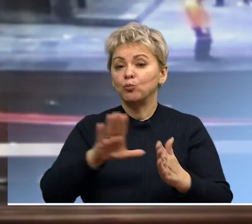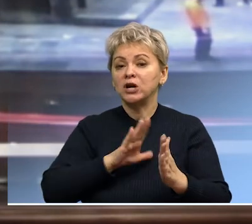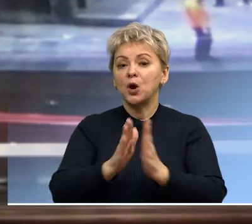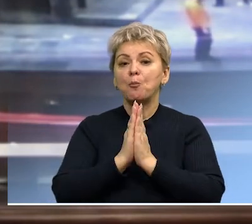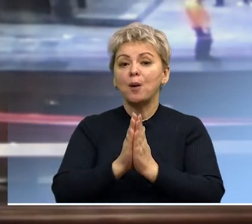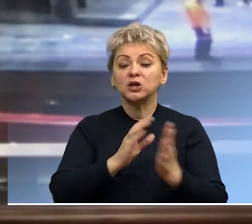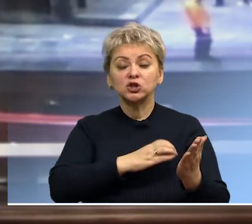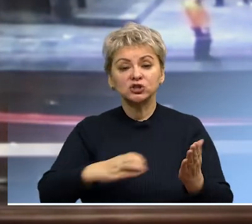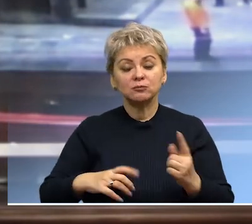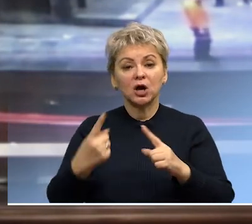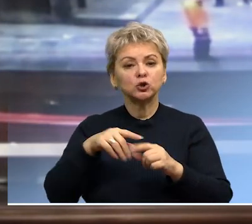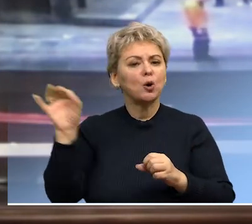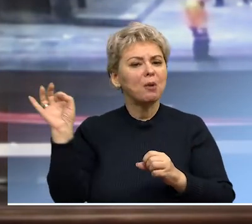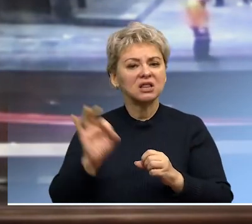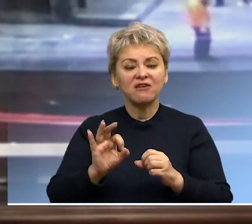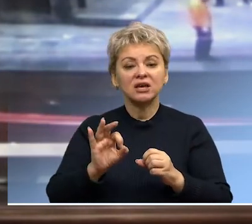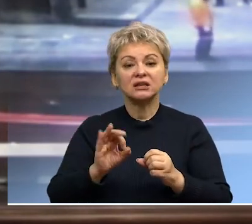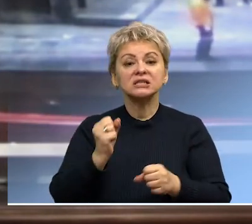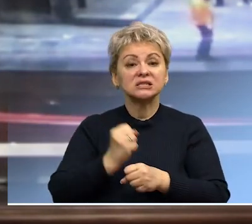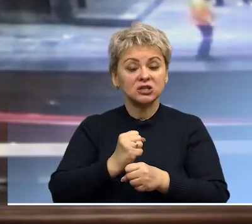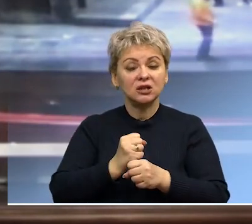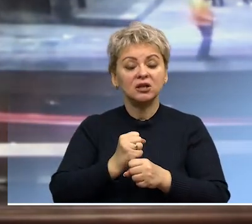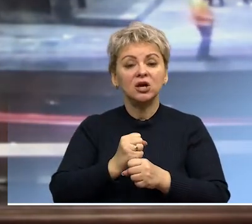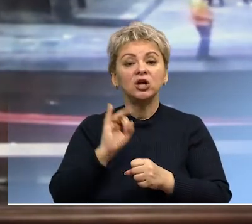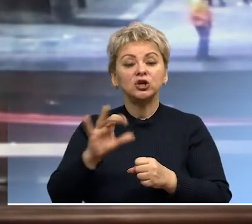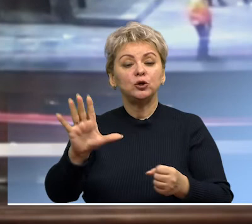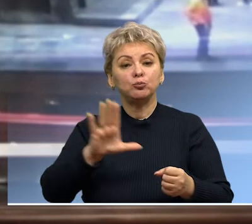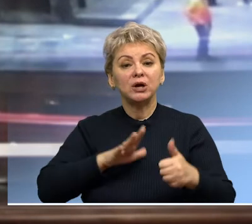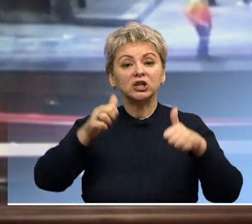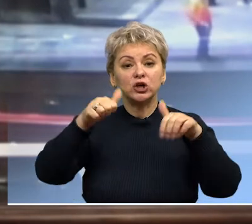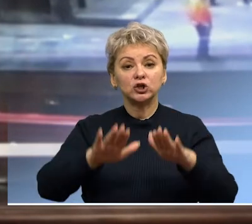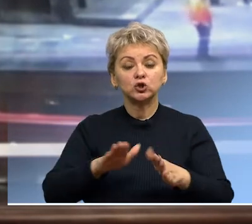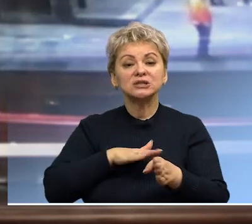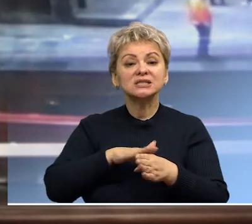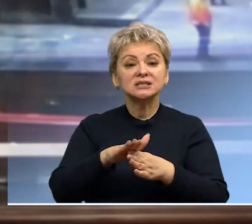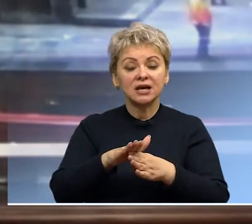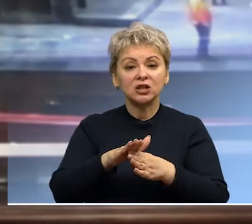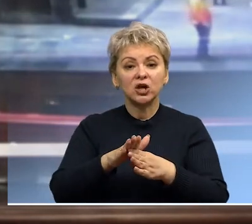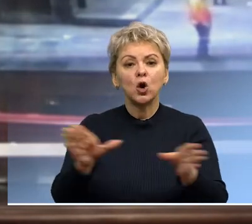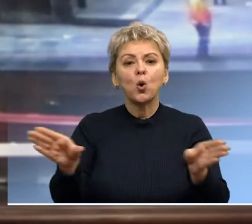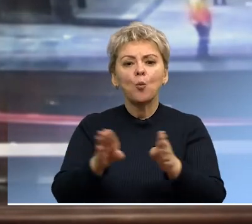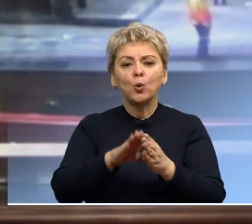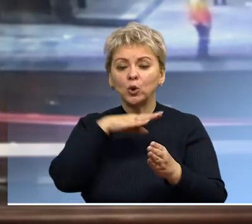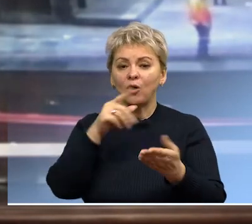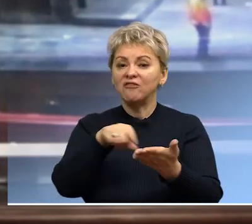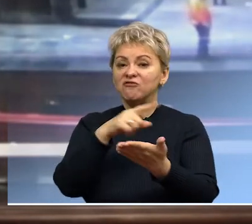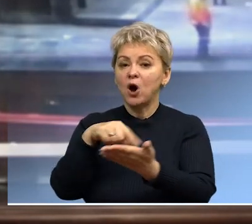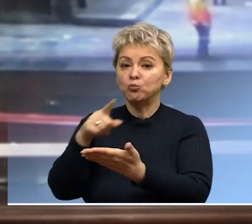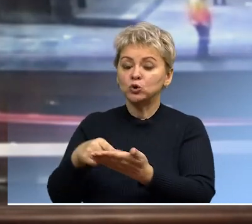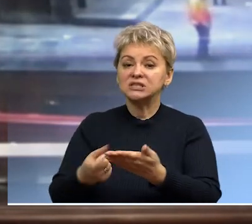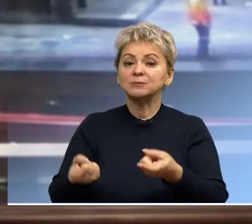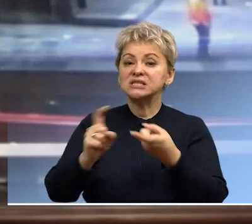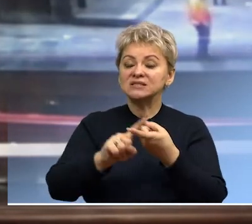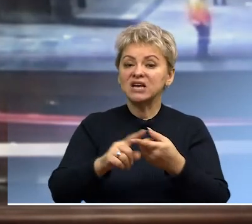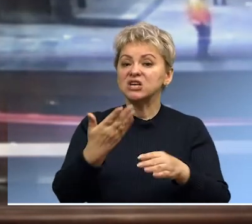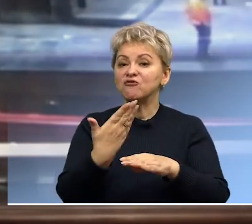инициативой, попросили губернатора, который мгновенно отреагировал, и был решен целый комплекс вопросов,